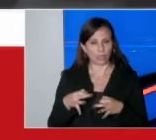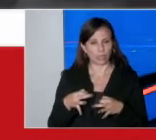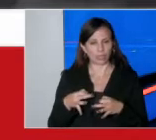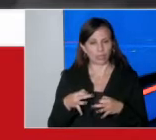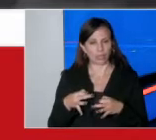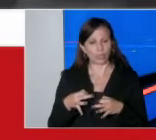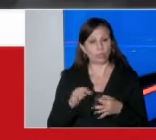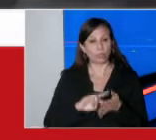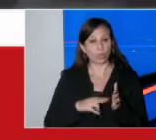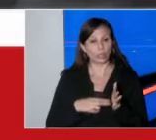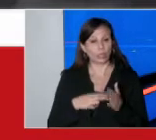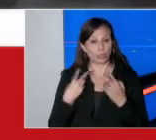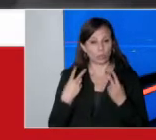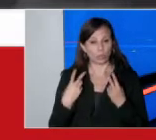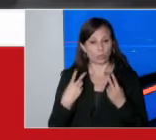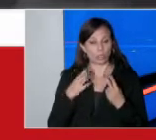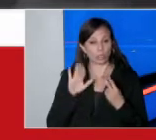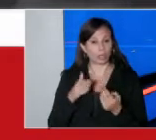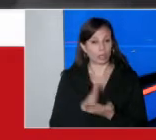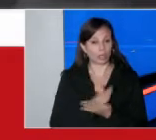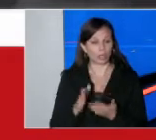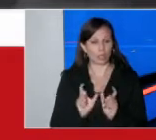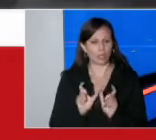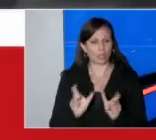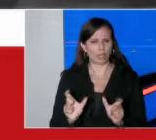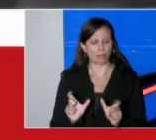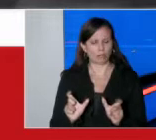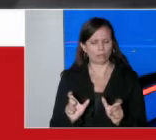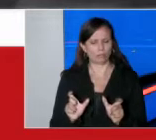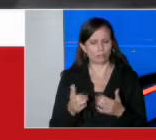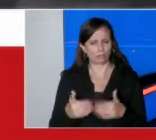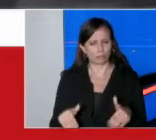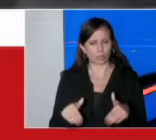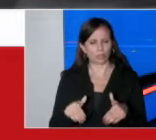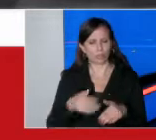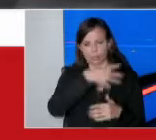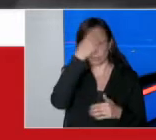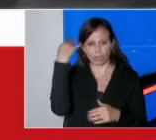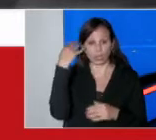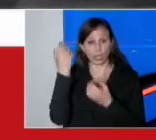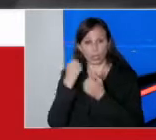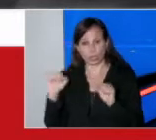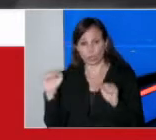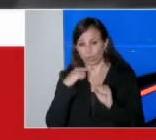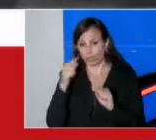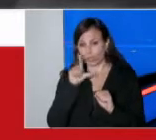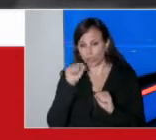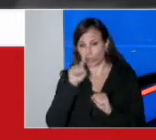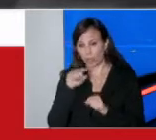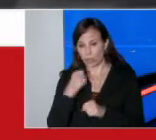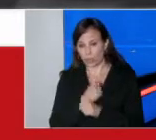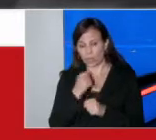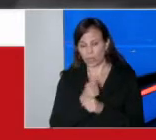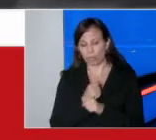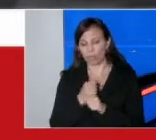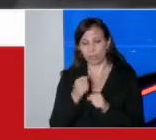הפכה לשחקן פוליטי מאוד משמעותי, גם באמת בהחלטה לחסום את דונלד טראמפ. דמוקרטים בארצות הברית טענו שטוויטר לא עושה מספיק כדי להסיר פייק